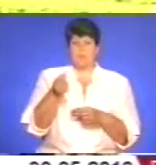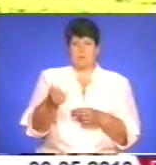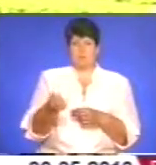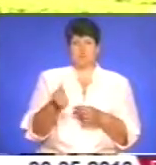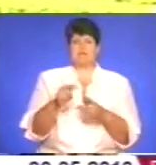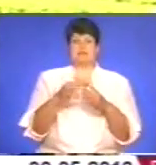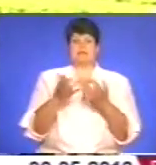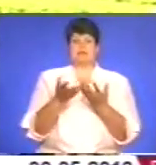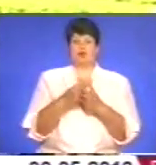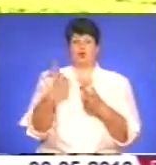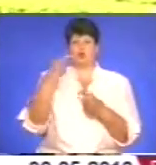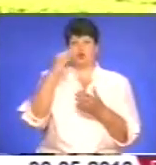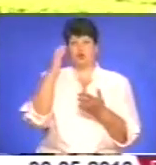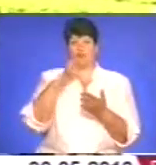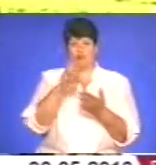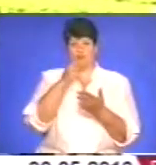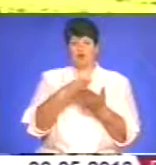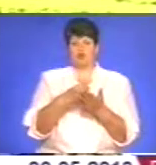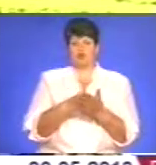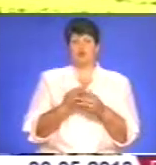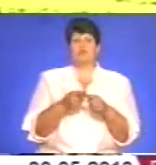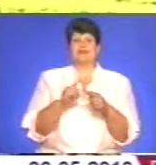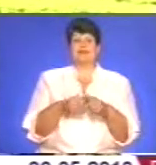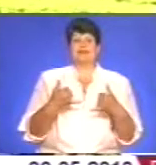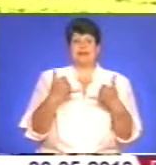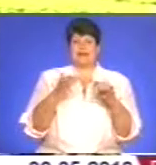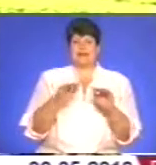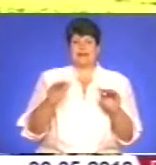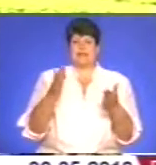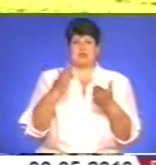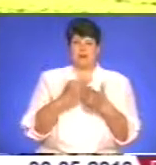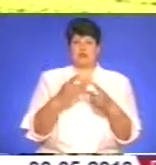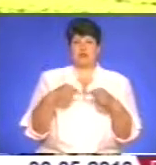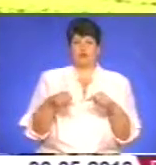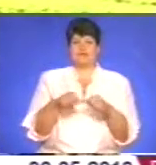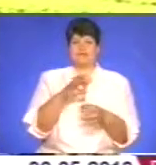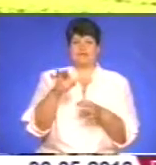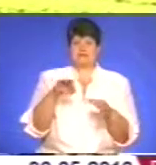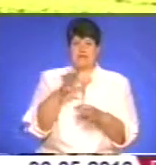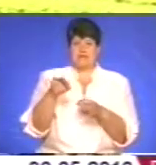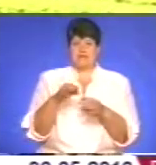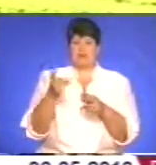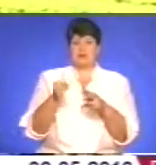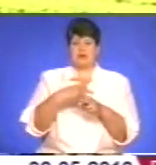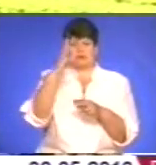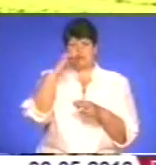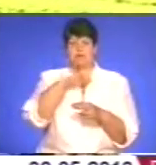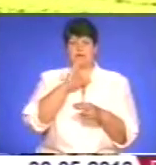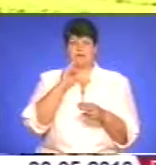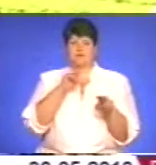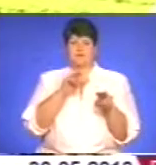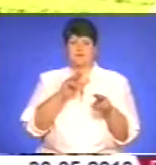проплачуються за рахунок обласного бюджету. Це для дітей, які мають категорію дітей-сиріт або позбавлених батьківського піклування, дітей